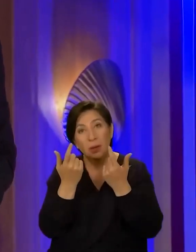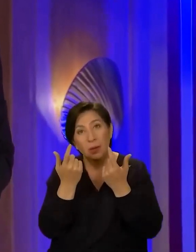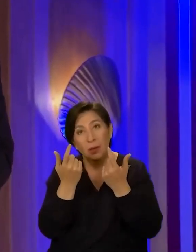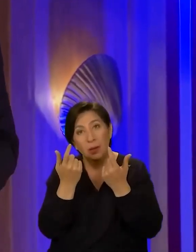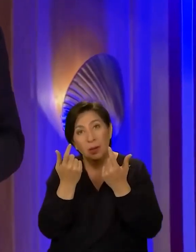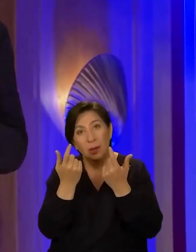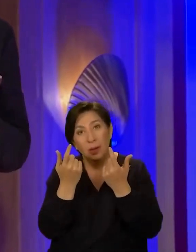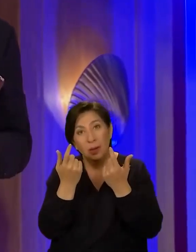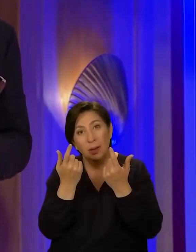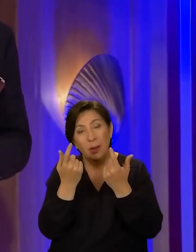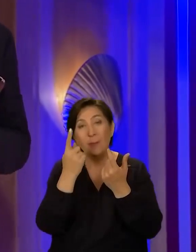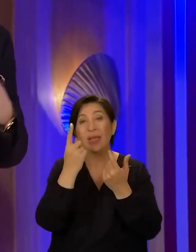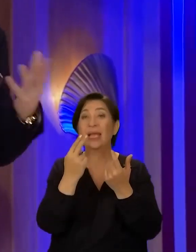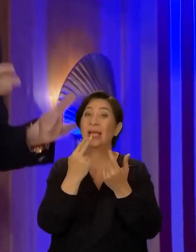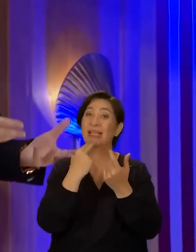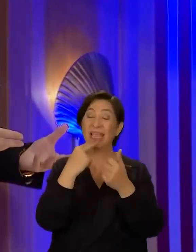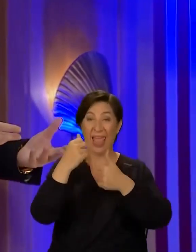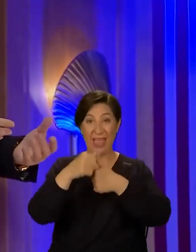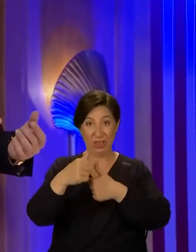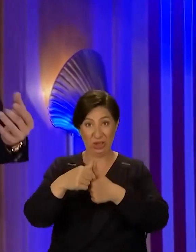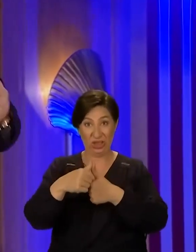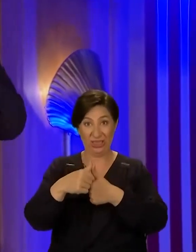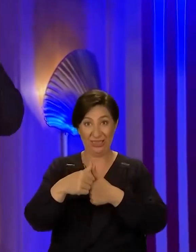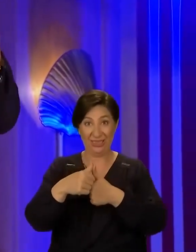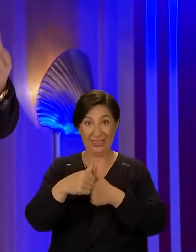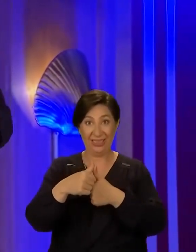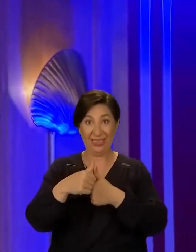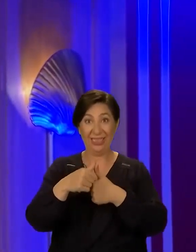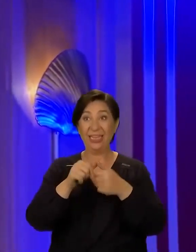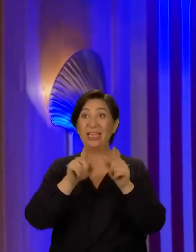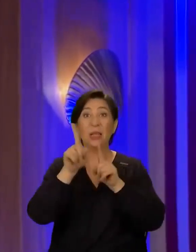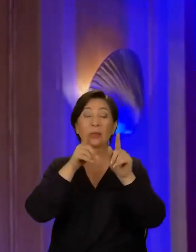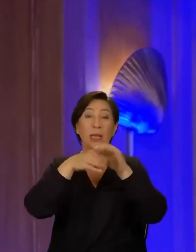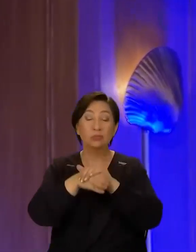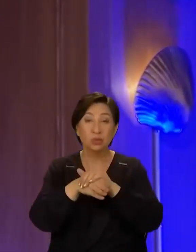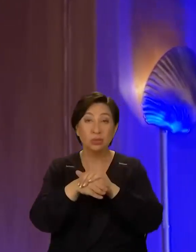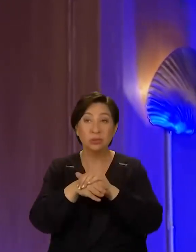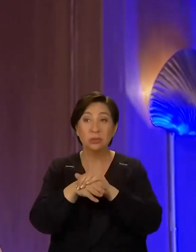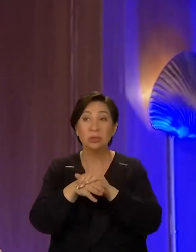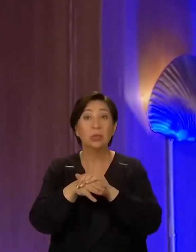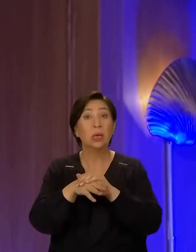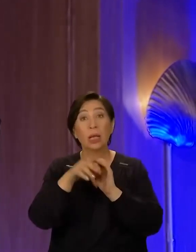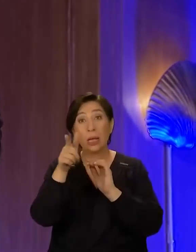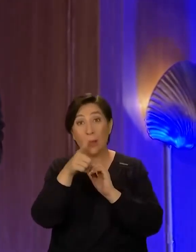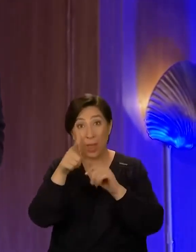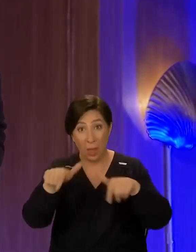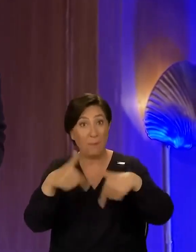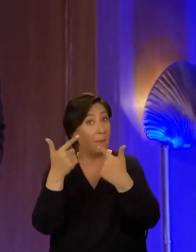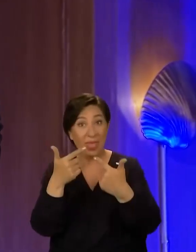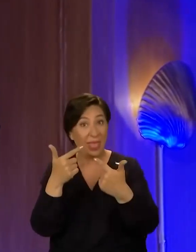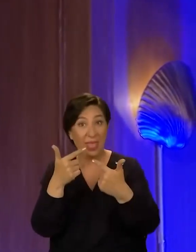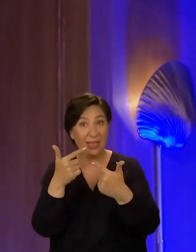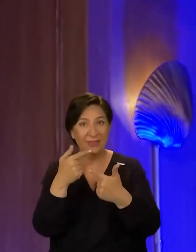bakıyoruz. Bir kadının eşi şeye girmiş. O diyor ki oradan, kamera açmış mı